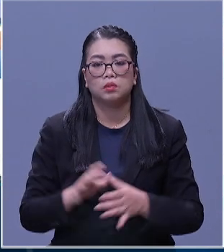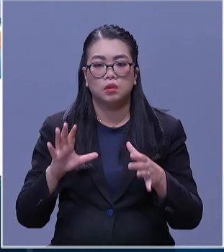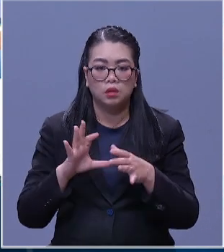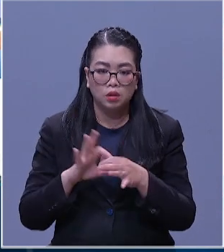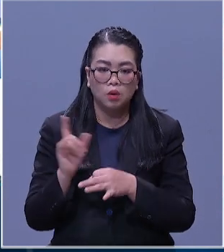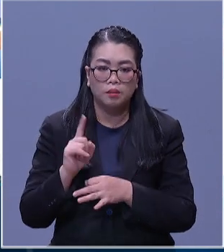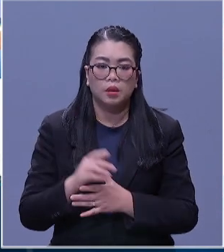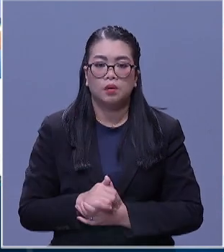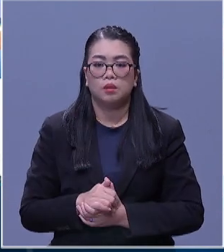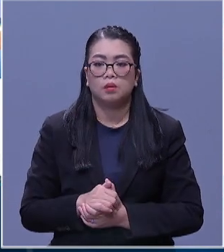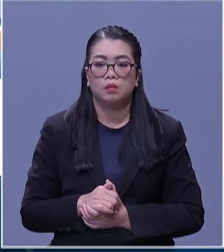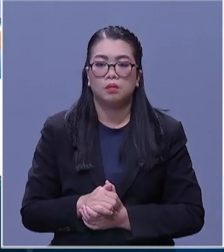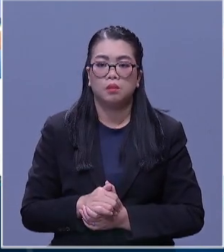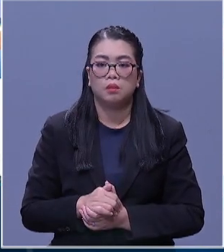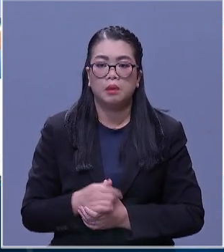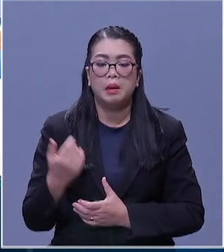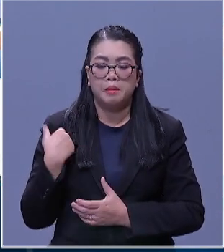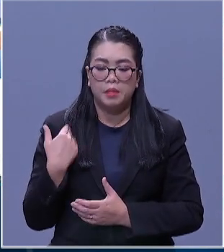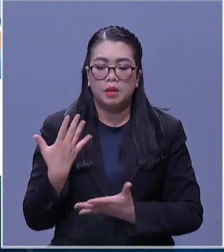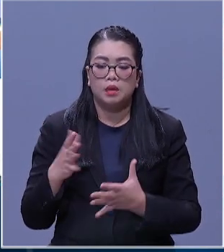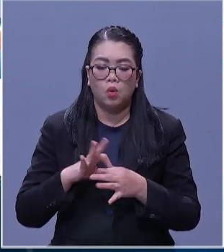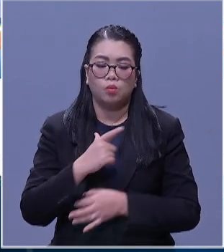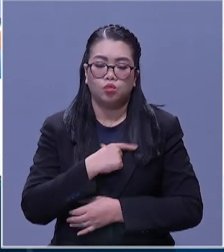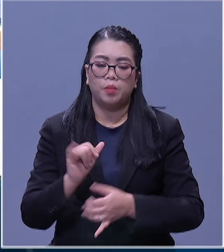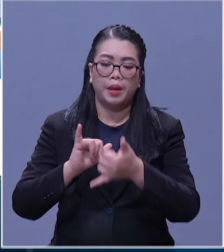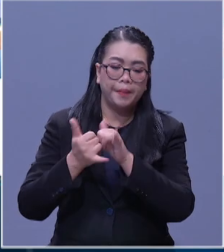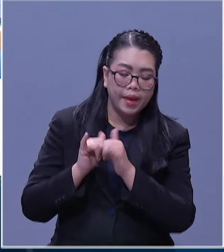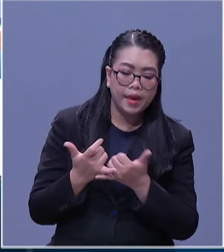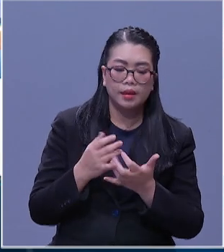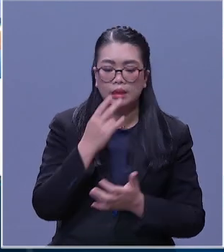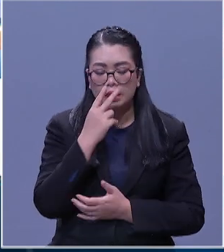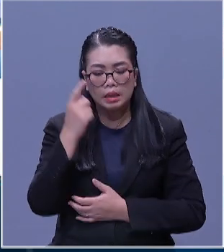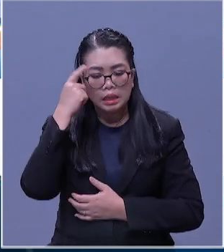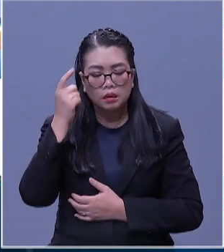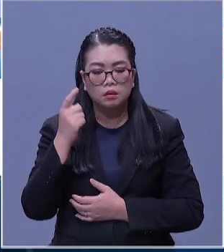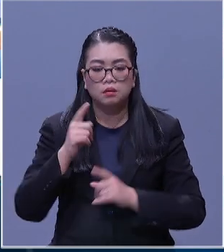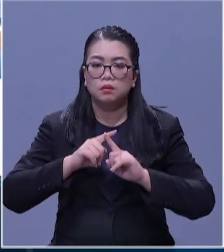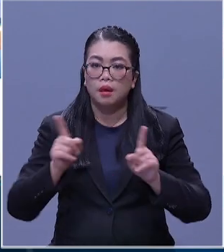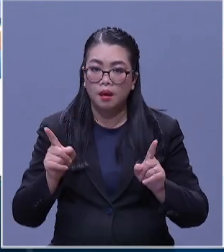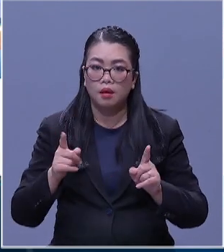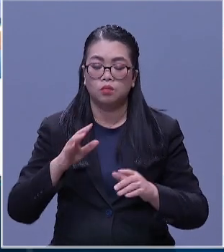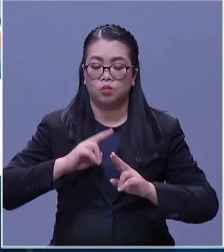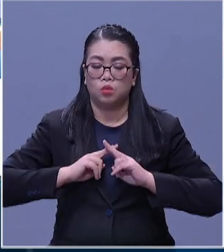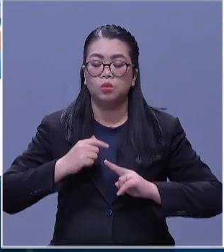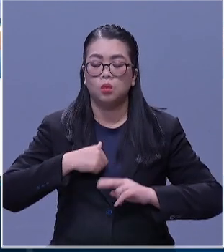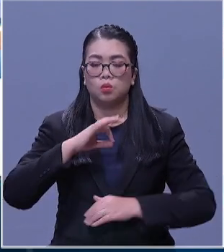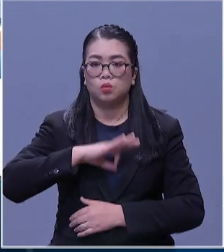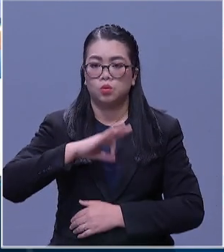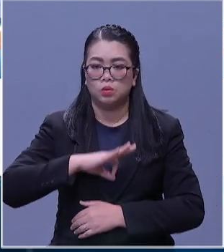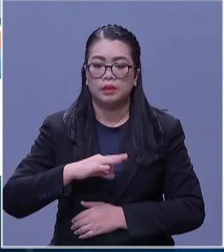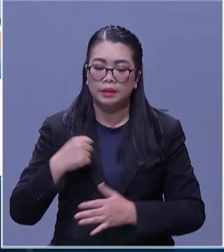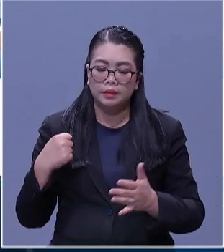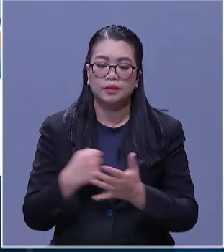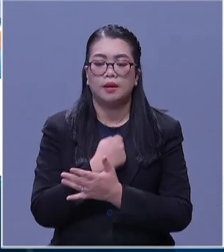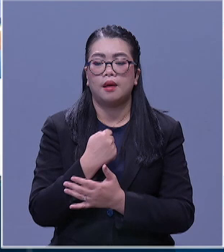harassmentคุณเจี๊ยบอกมันมีหลายระดับมากอาจจะทำให้ตีความไม่ตรงกันส่วนตัวเนี่ยรู้สึกเสีย